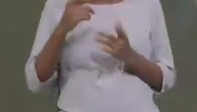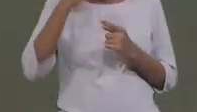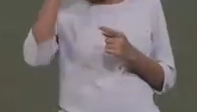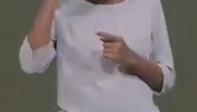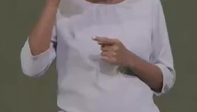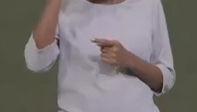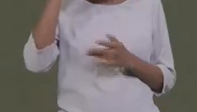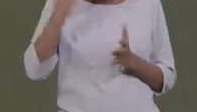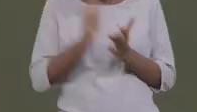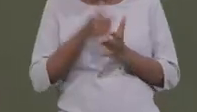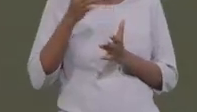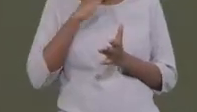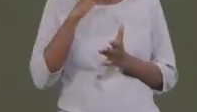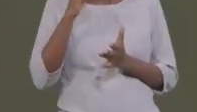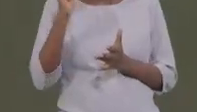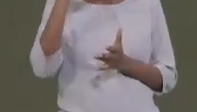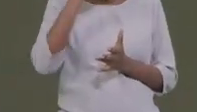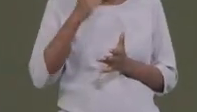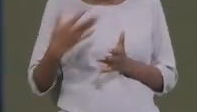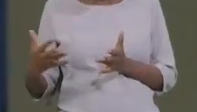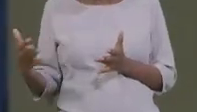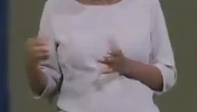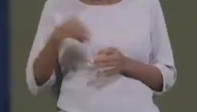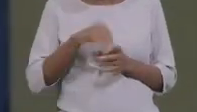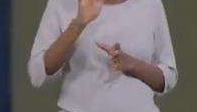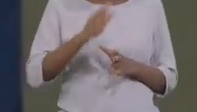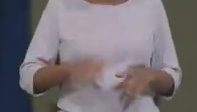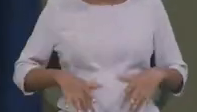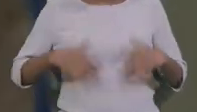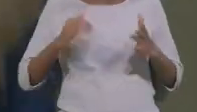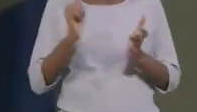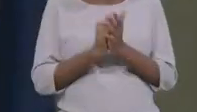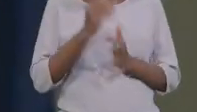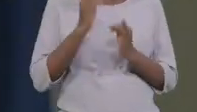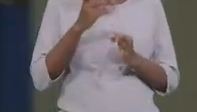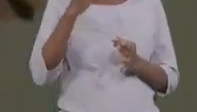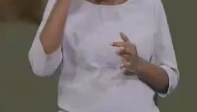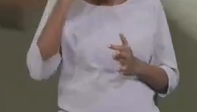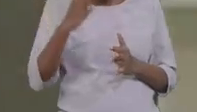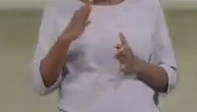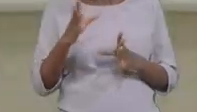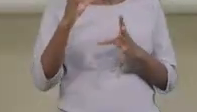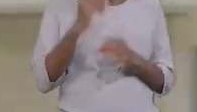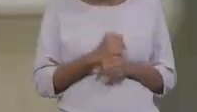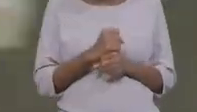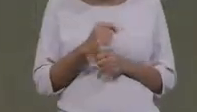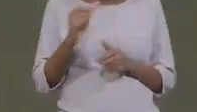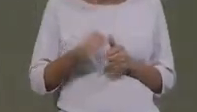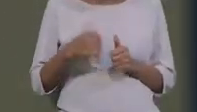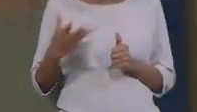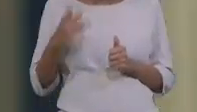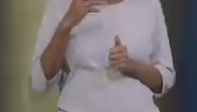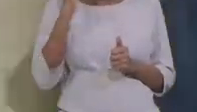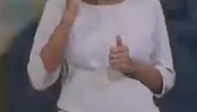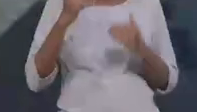chose parce que vous savez qu'il y a quelque chose qui manque dans votre vie et que si vous ne possédez